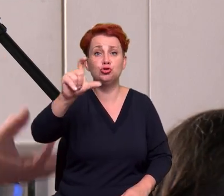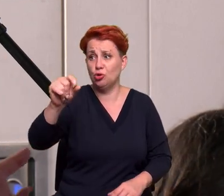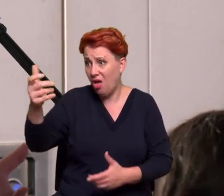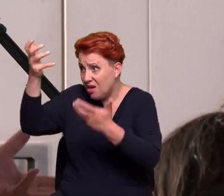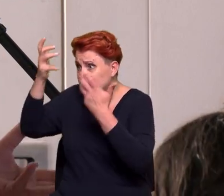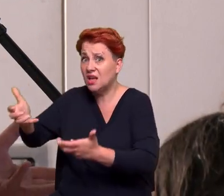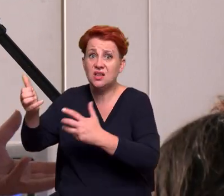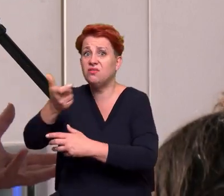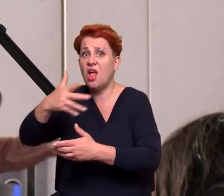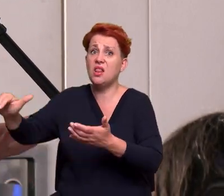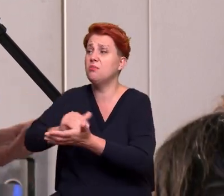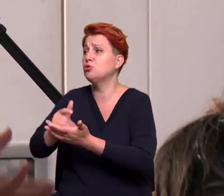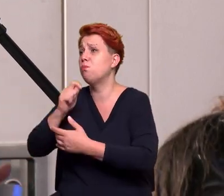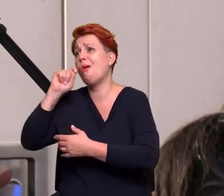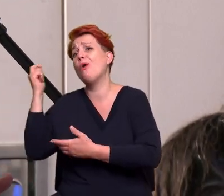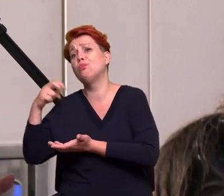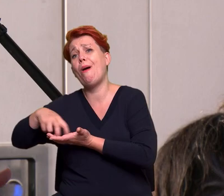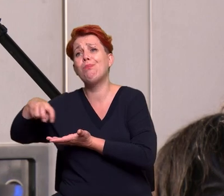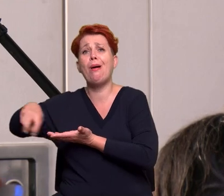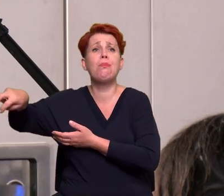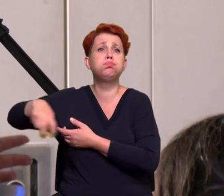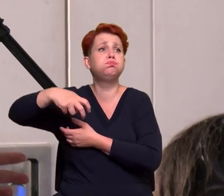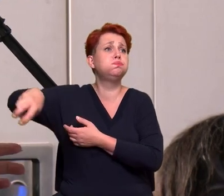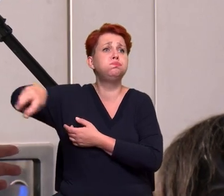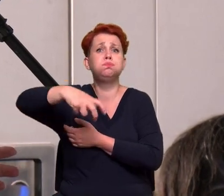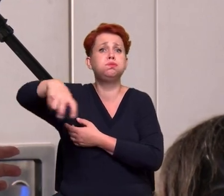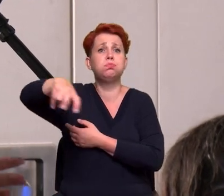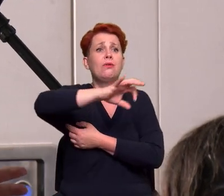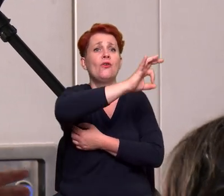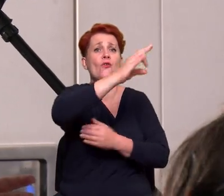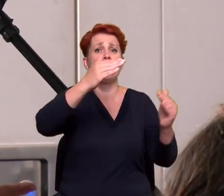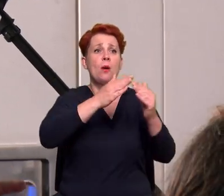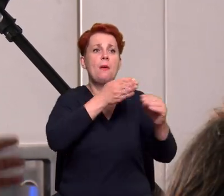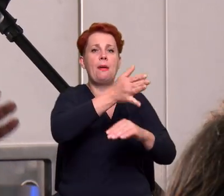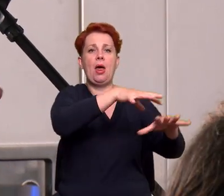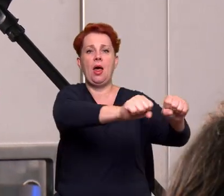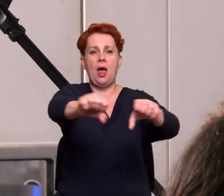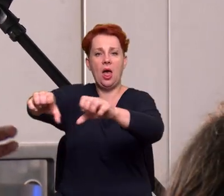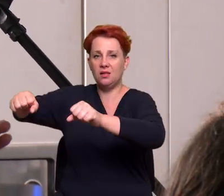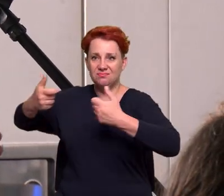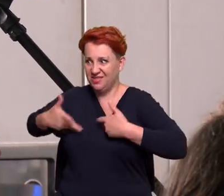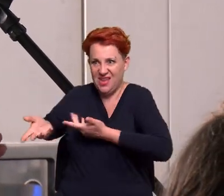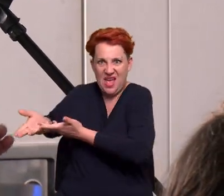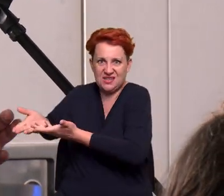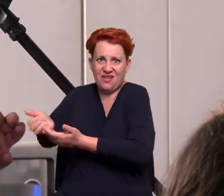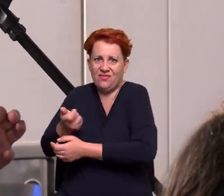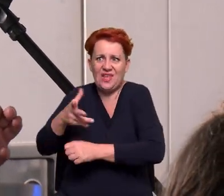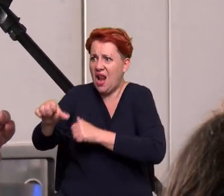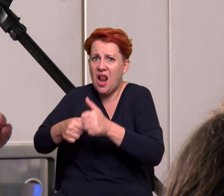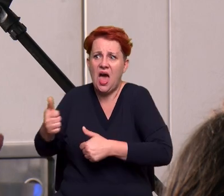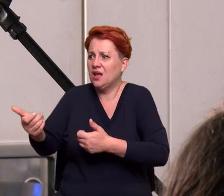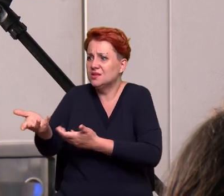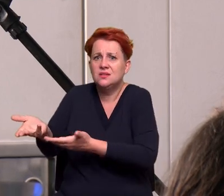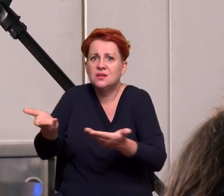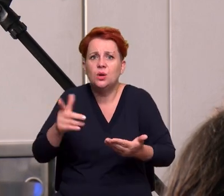te wielomiesięczne podróże podążać w nieznane i zasiedlać domy, które nie były ich domami. I przez wiele, wiele lat żyli w